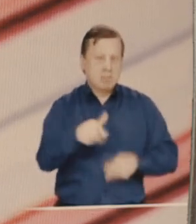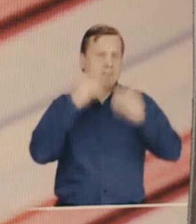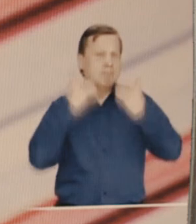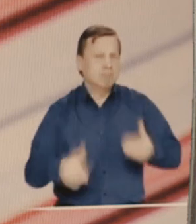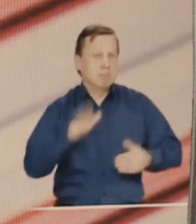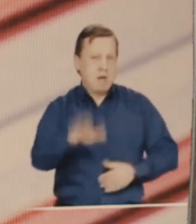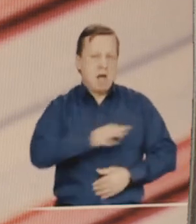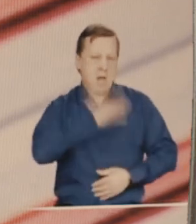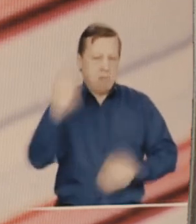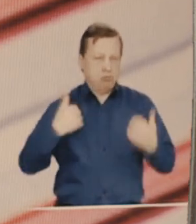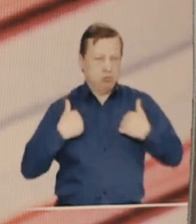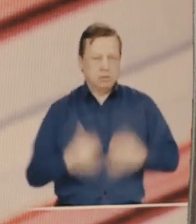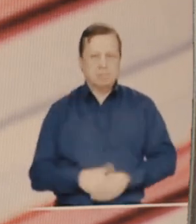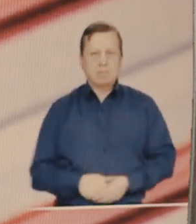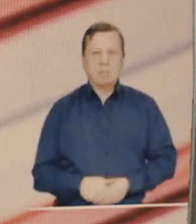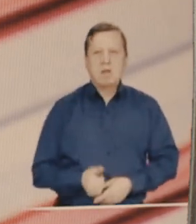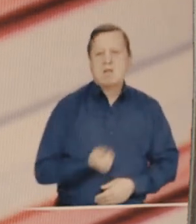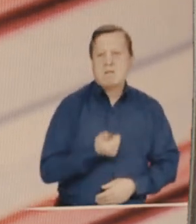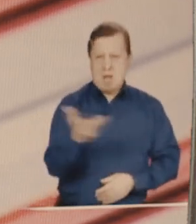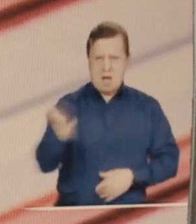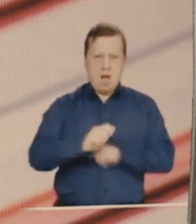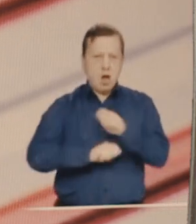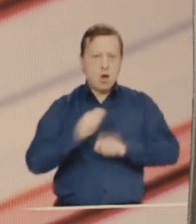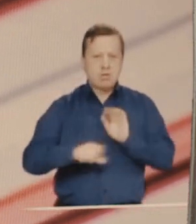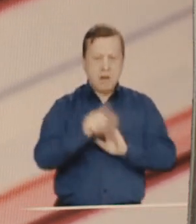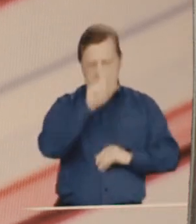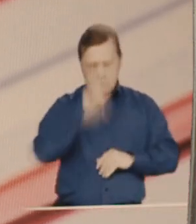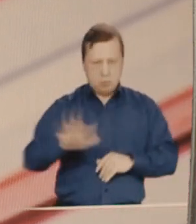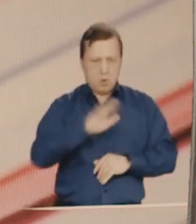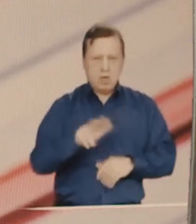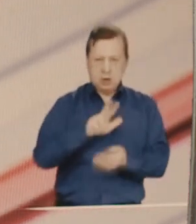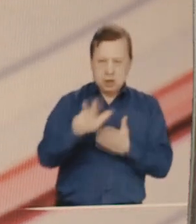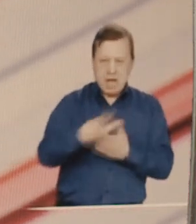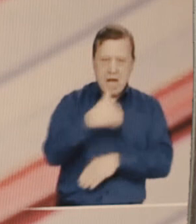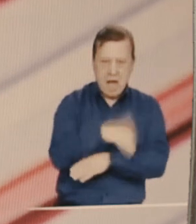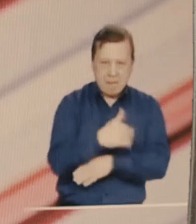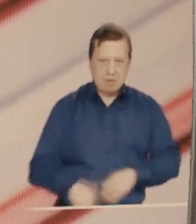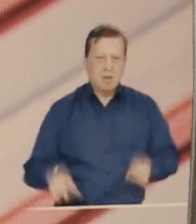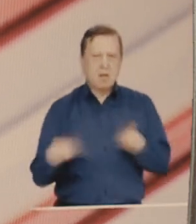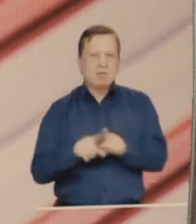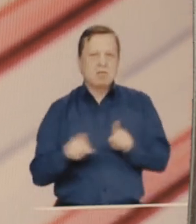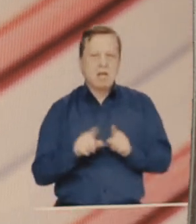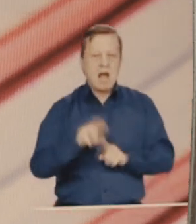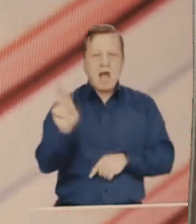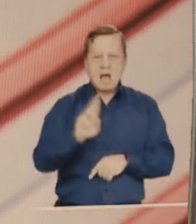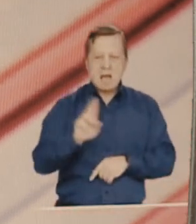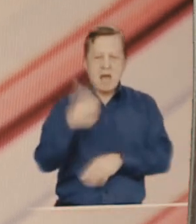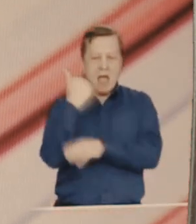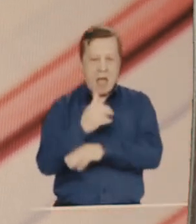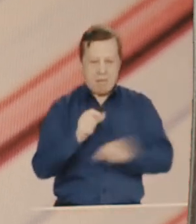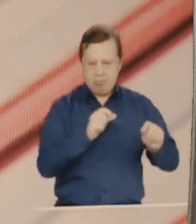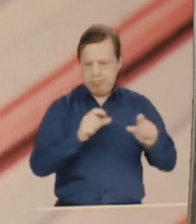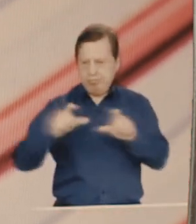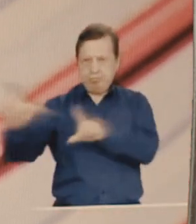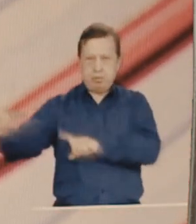ma pewniejszy byt. Wiele, wiele rozwiązań prospołecznych, 13. emerytura, godziwe wreszcie waloryzacje renty i emerytur. To jest